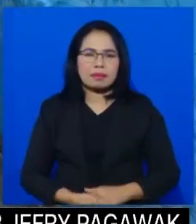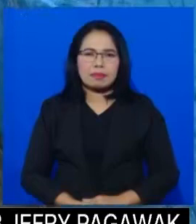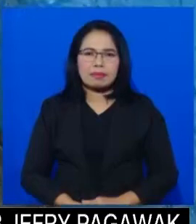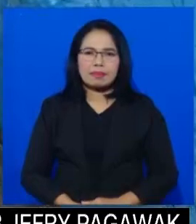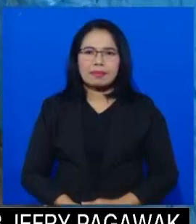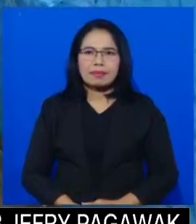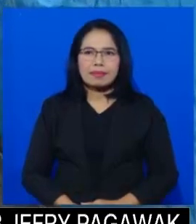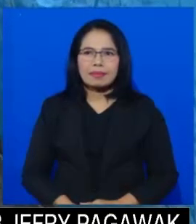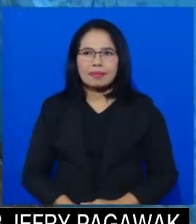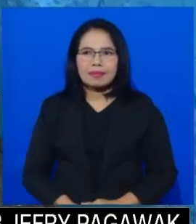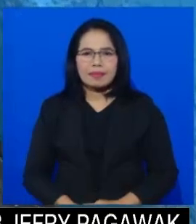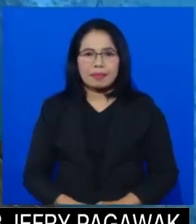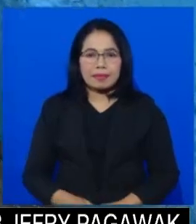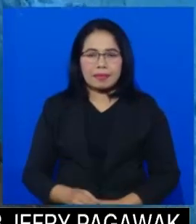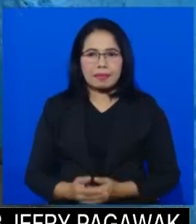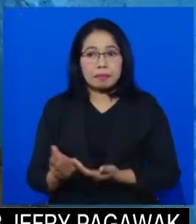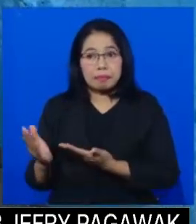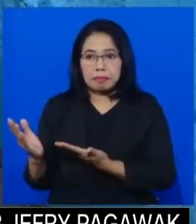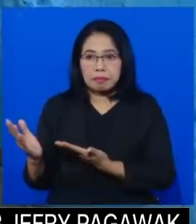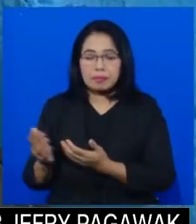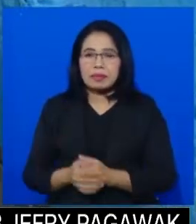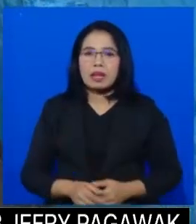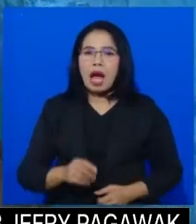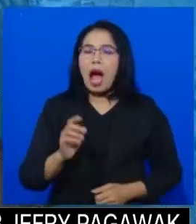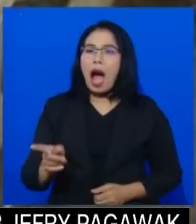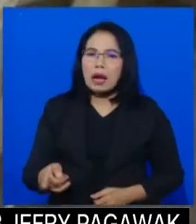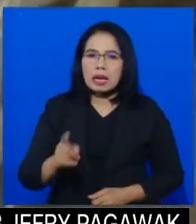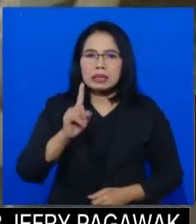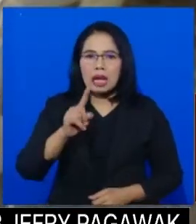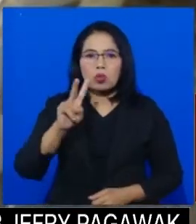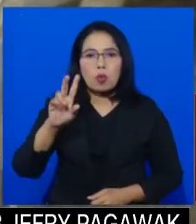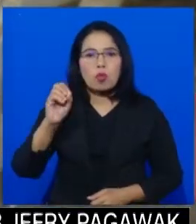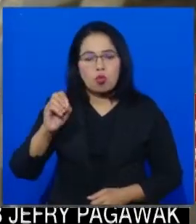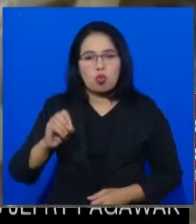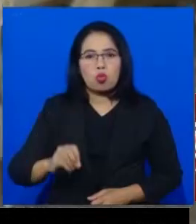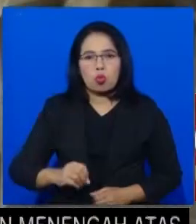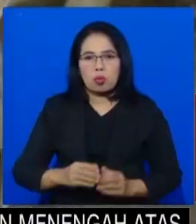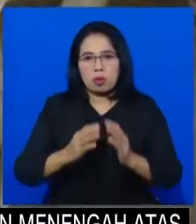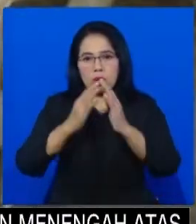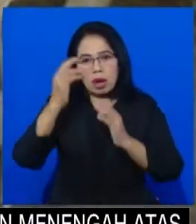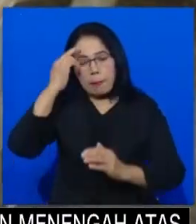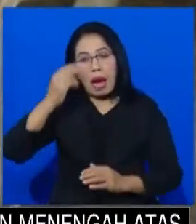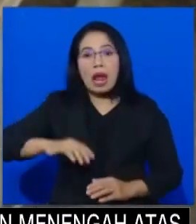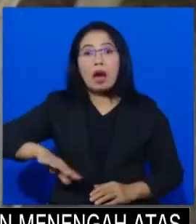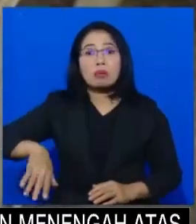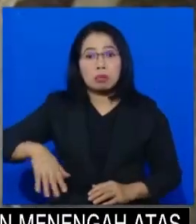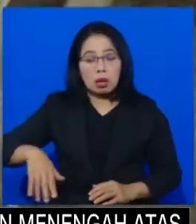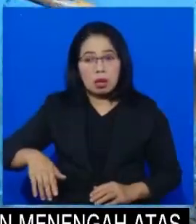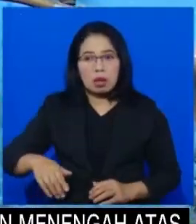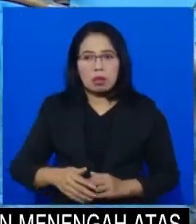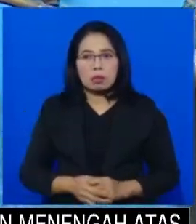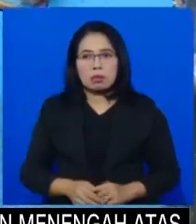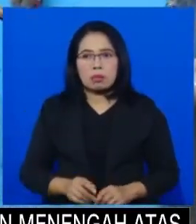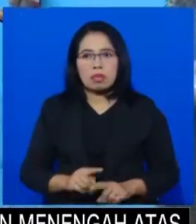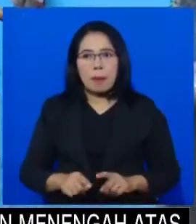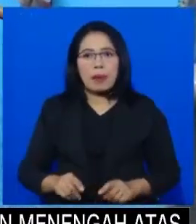RT 10 RW 2 Semanan terdiri atas 120 keluarga. Namun menurut ketua RT setempat, hanya 30